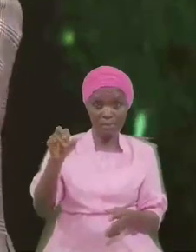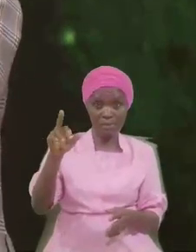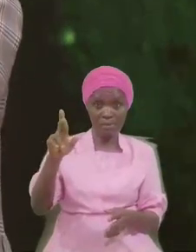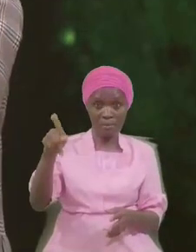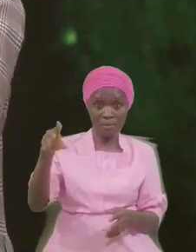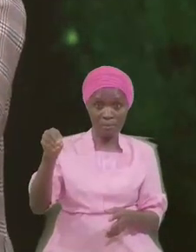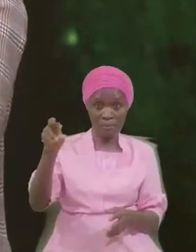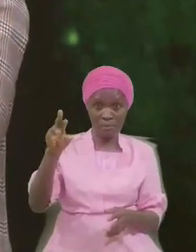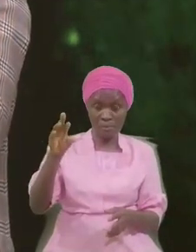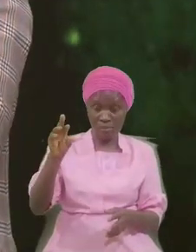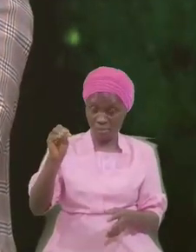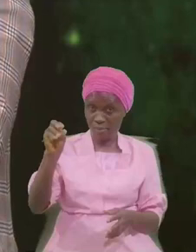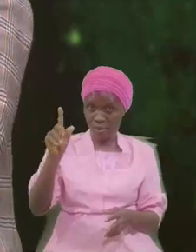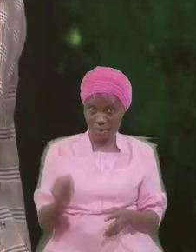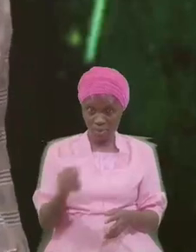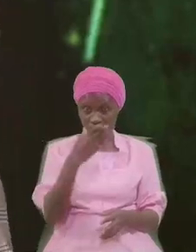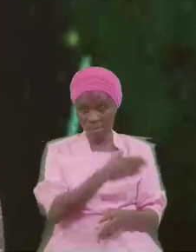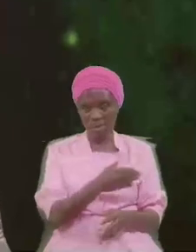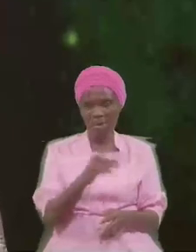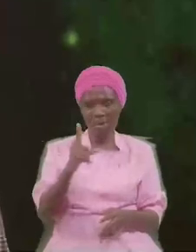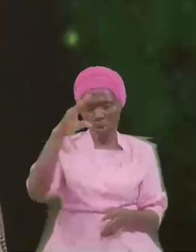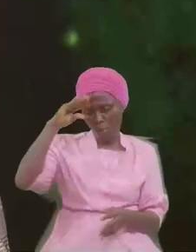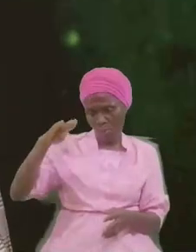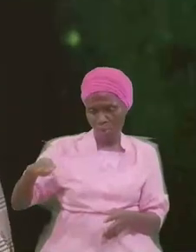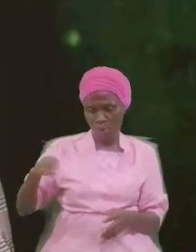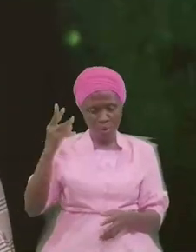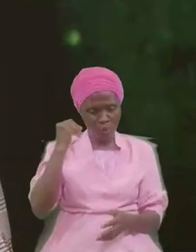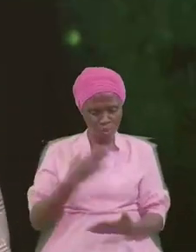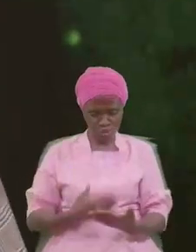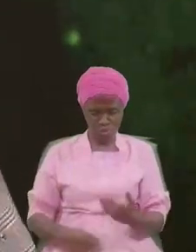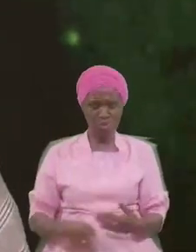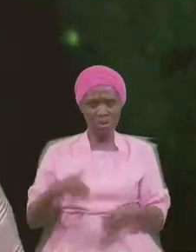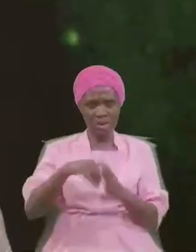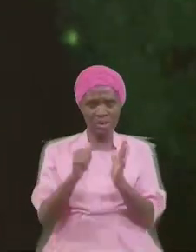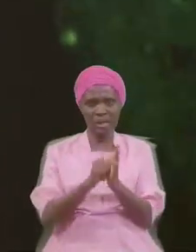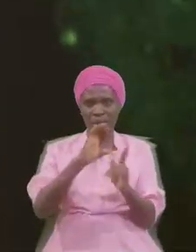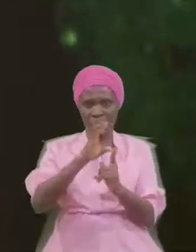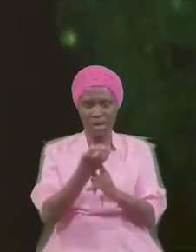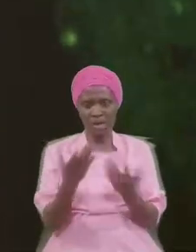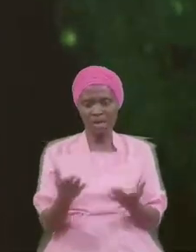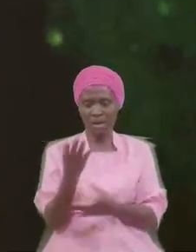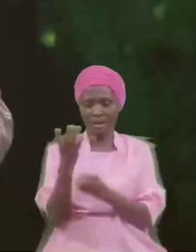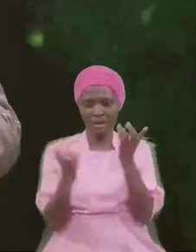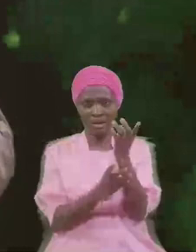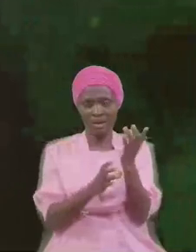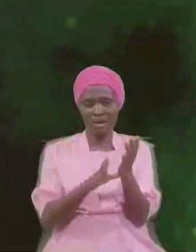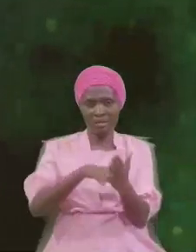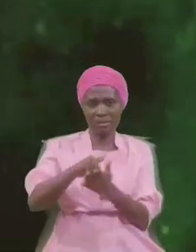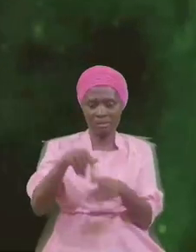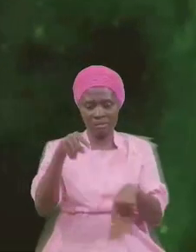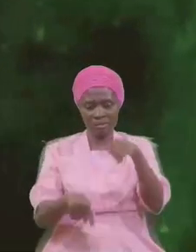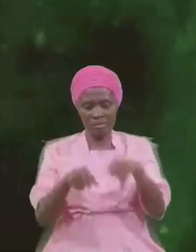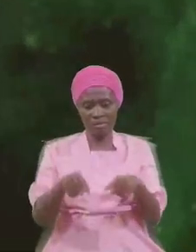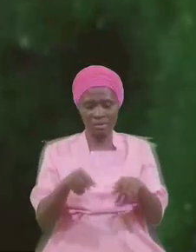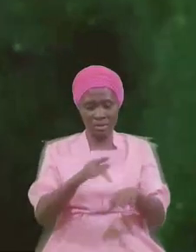peut-être 20 à 21 ans. Il était né, les mains paralysées, les pieds paralysés,